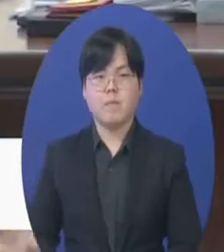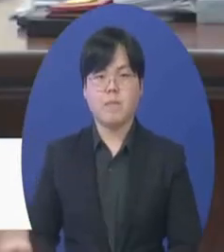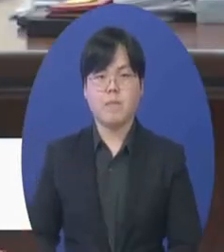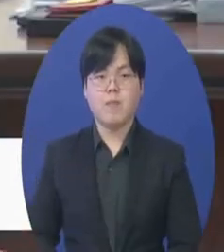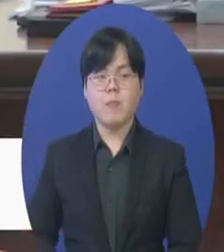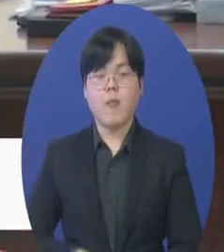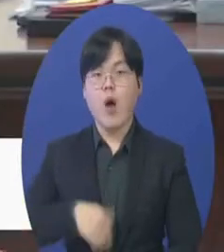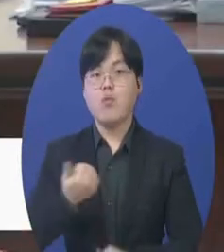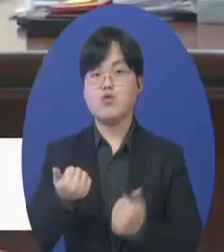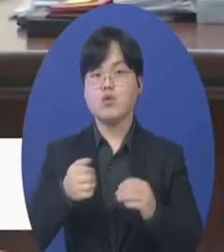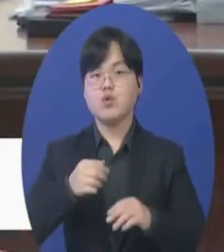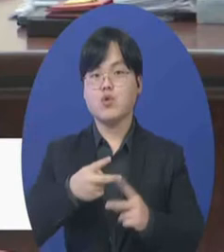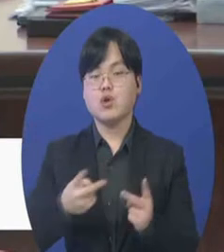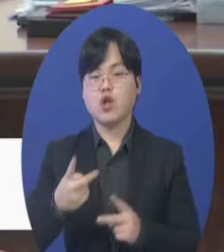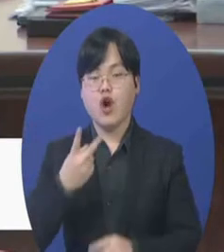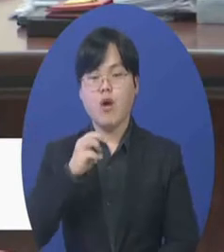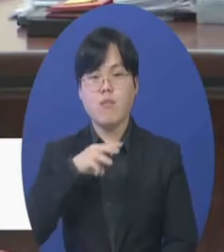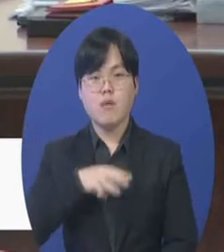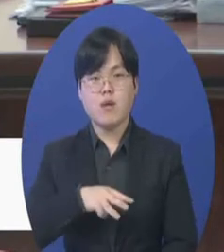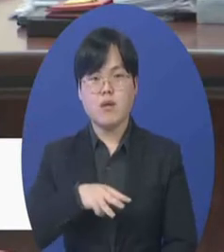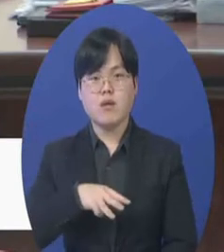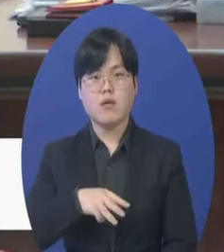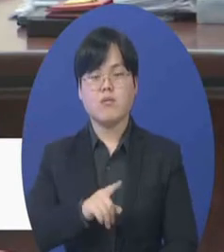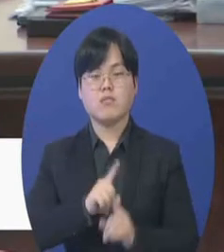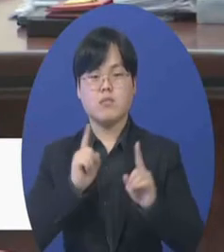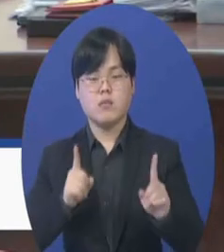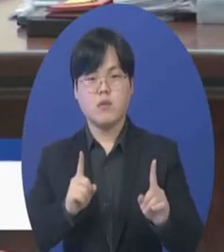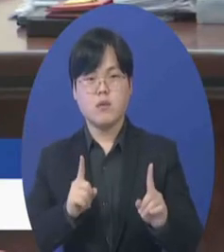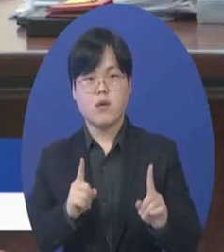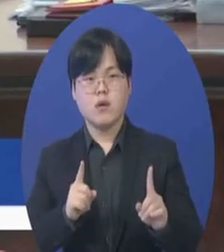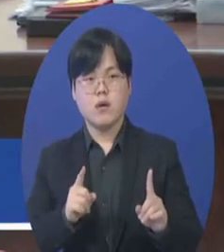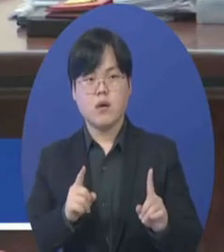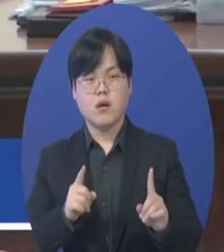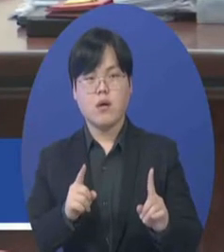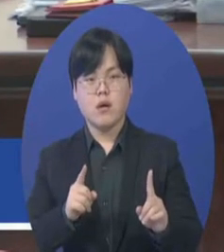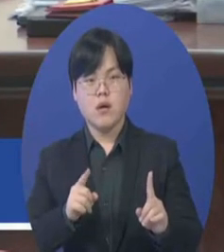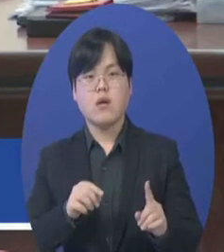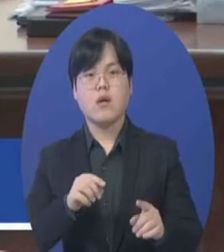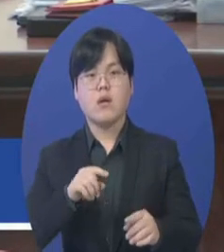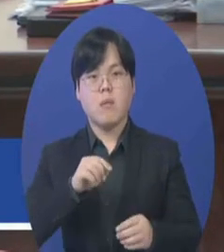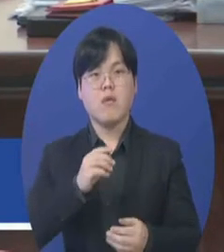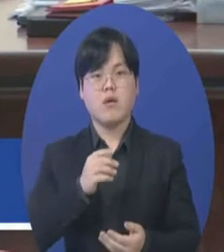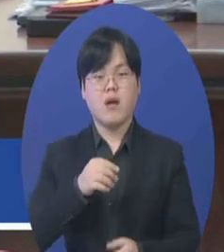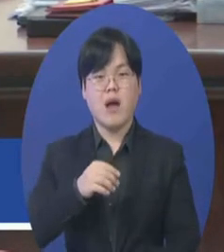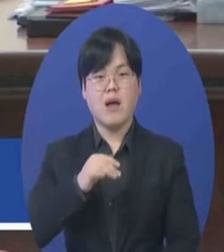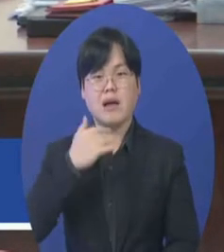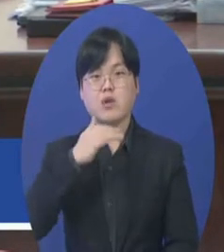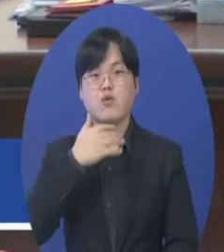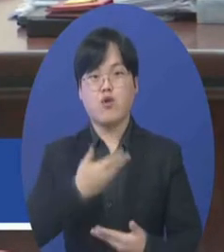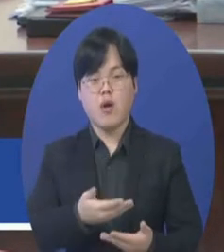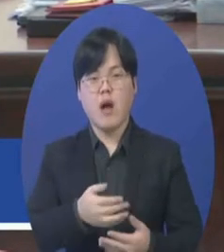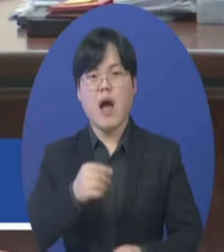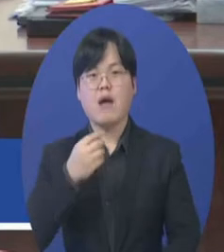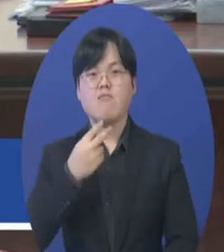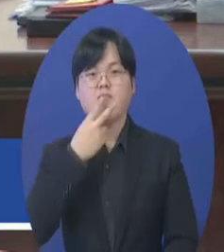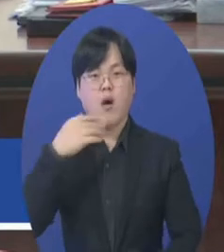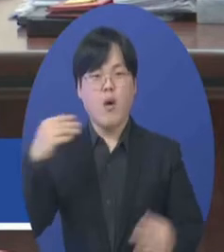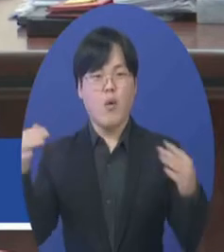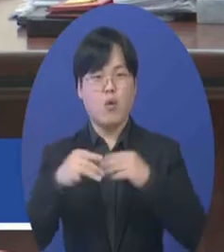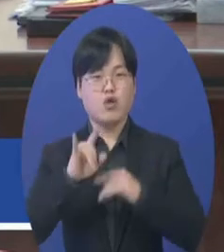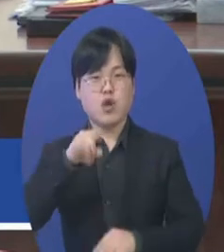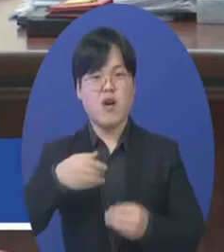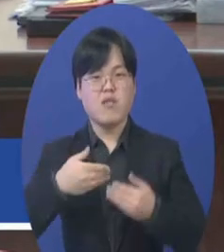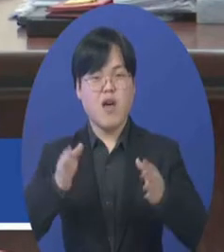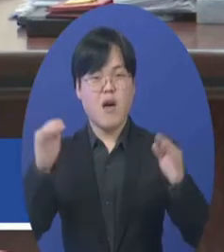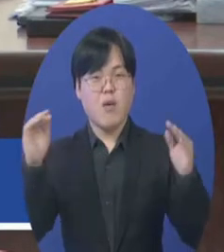Бусад үйлчлэгчнэр бид нэг 2 метрийн зайтай байна. А метр квадратад тохирсон үйлчлүүлэгчийг авч үйлчлүүлэх агаар сэргэлтийг тогтмол хийх